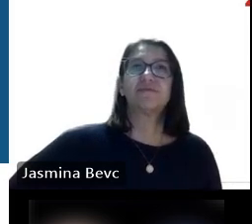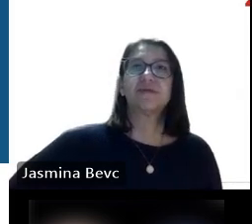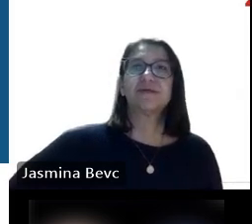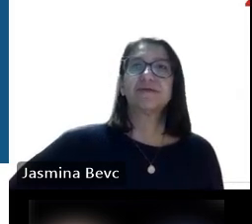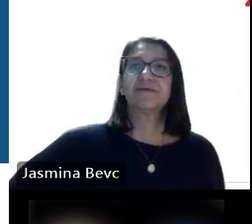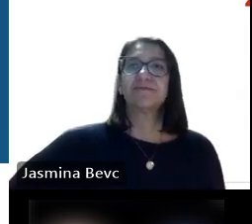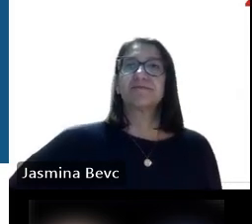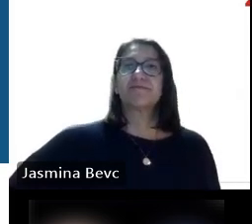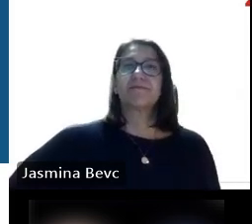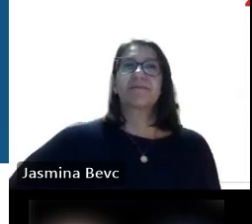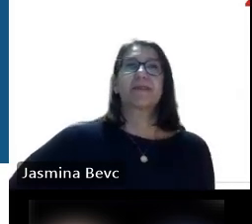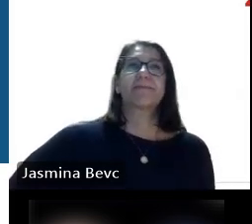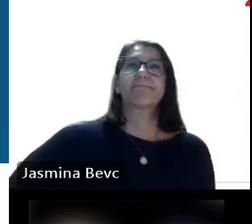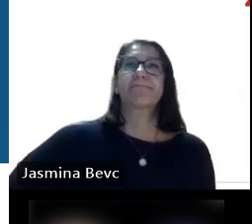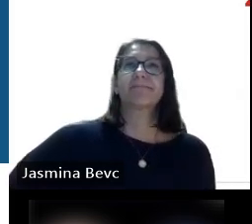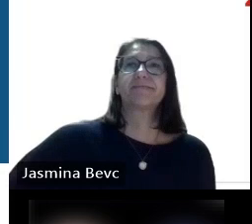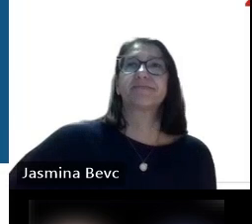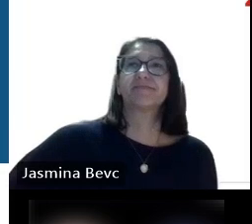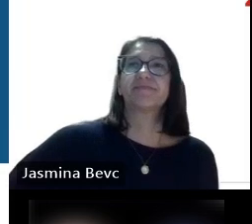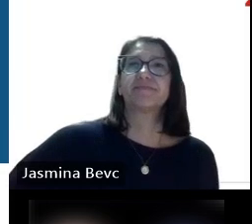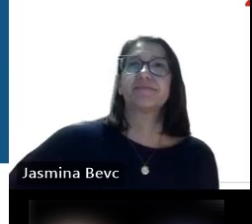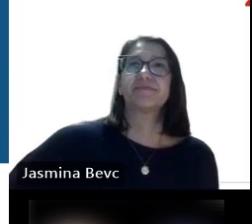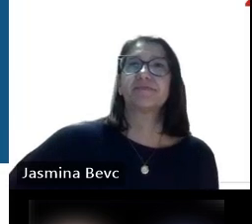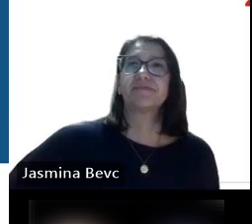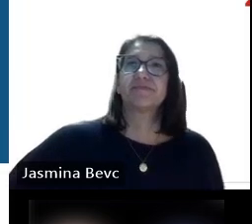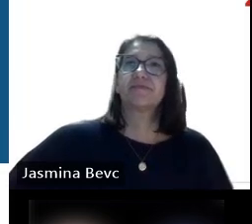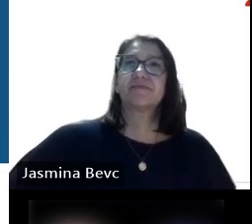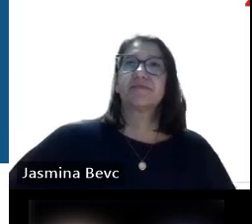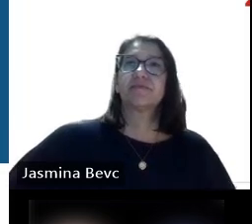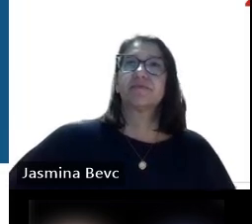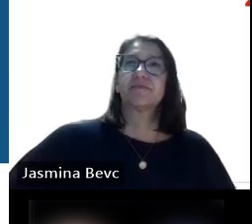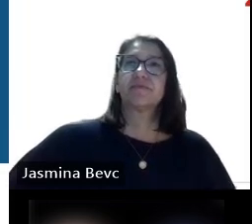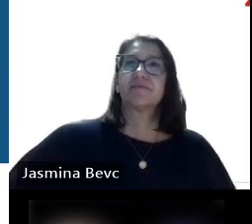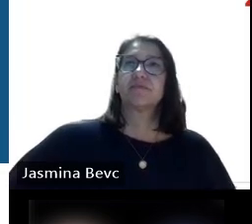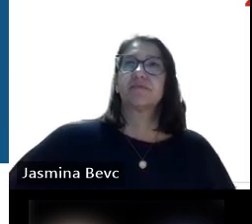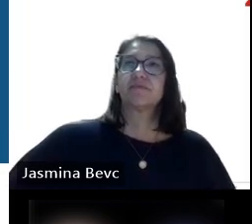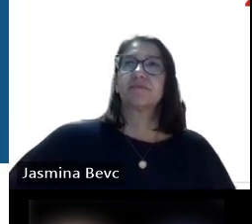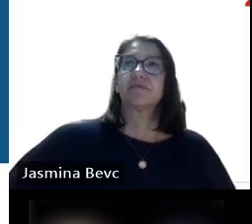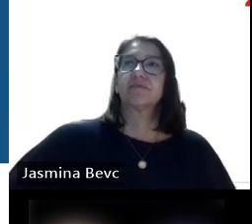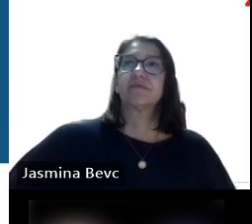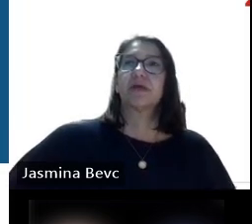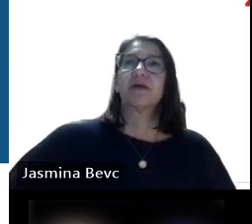prvi pogoj, da bo ogrevalni sistem potem tudi varč.